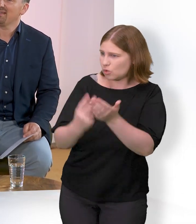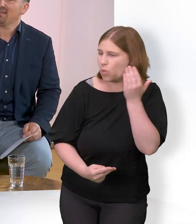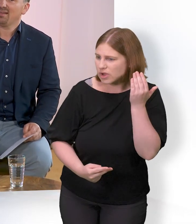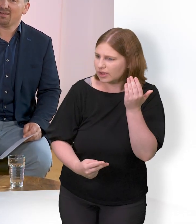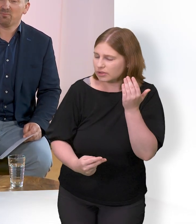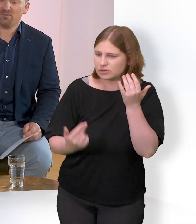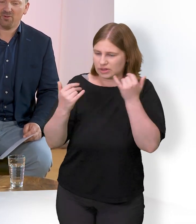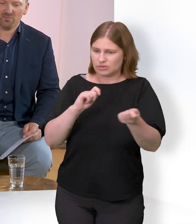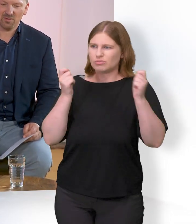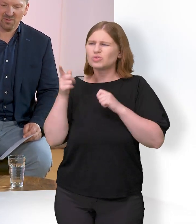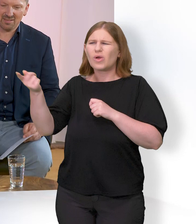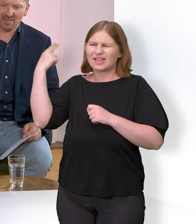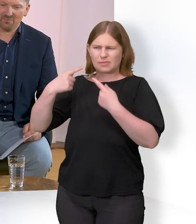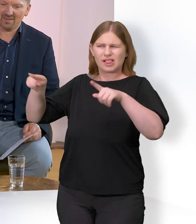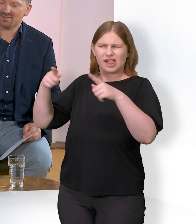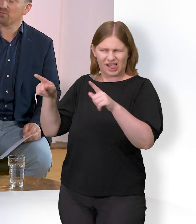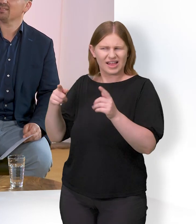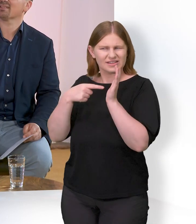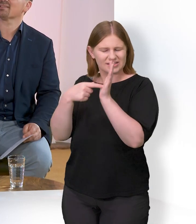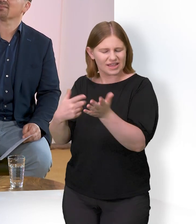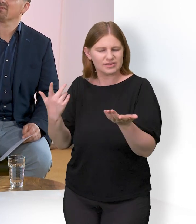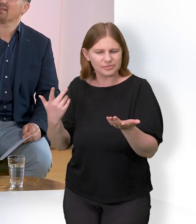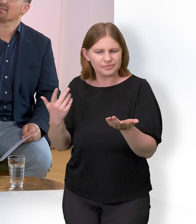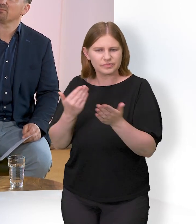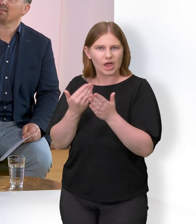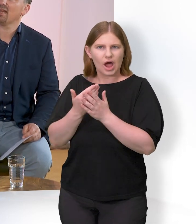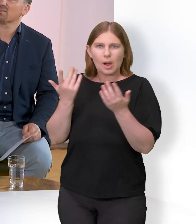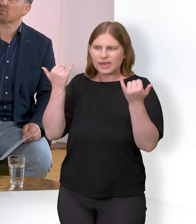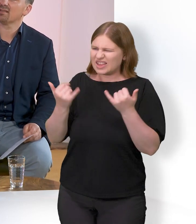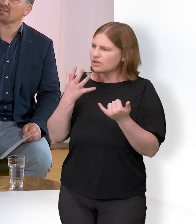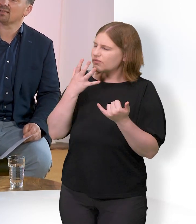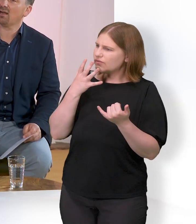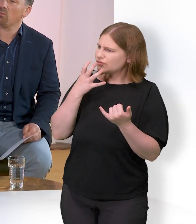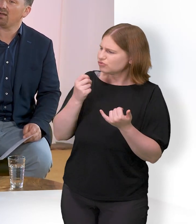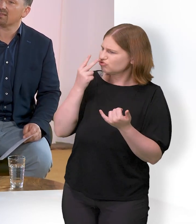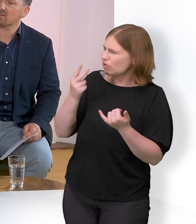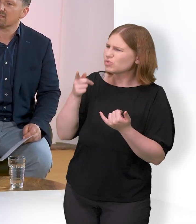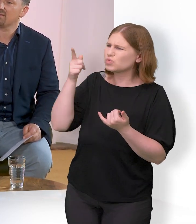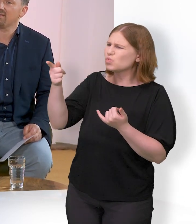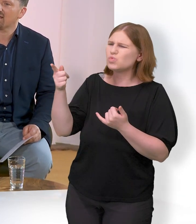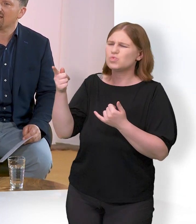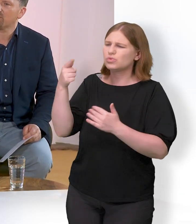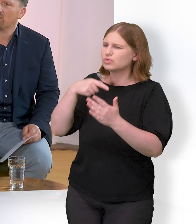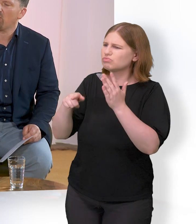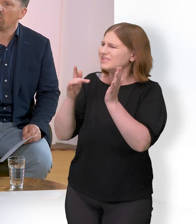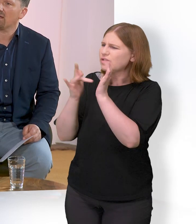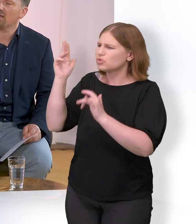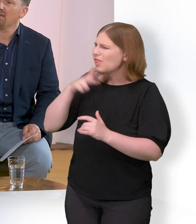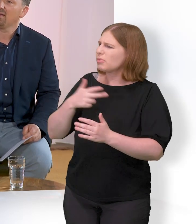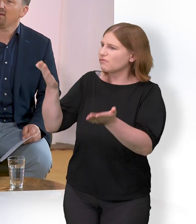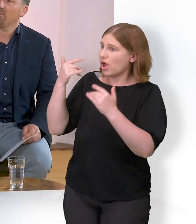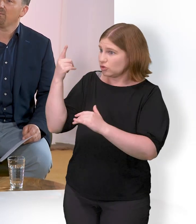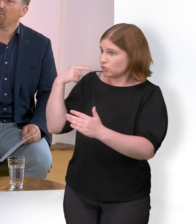Mal performt und jetzt würde mich interessieren, wie war das denn bei dir? Hast du quasi den Glauben an Jesus in die Wiege gelegt bekommen